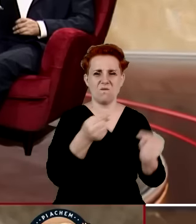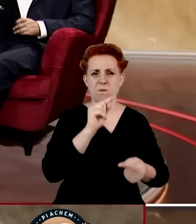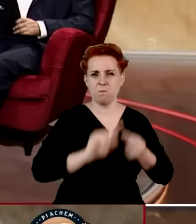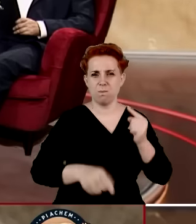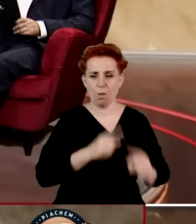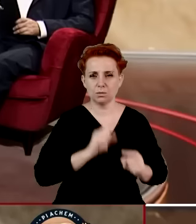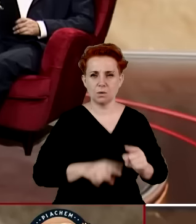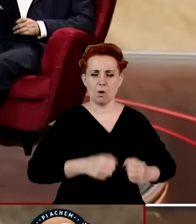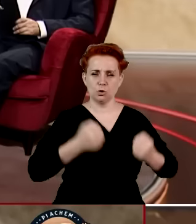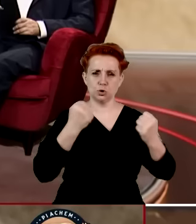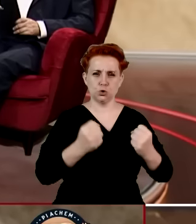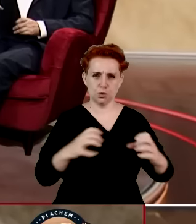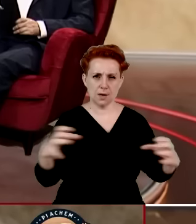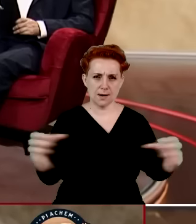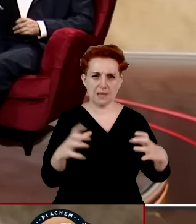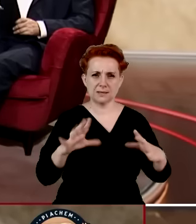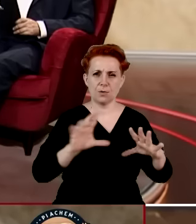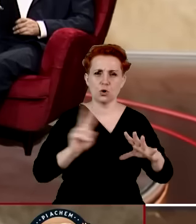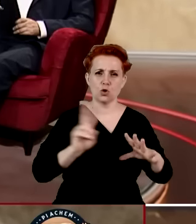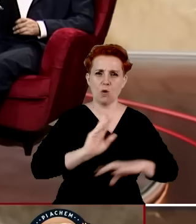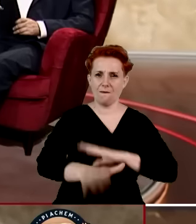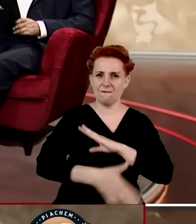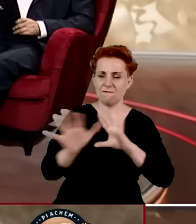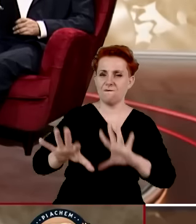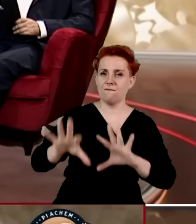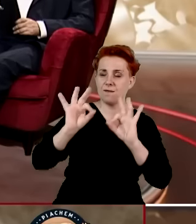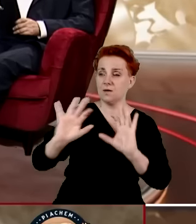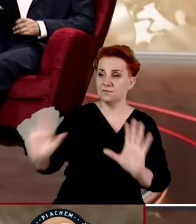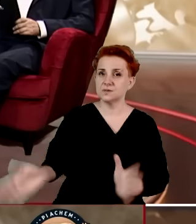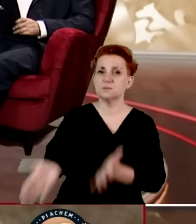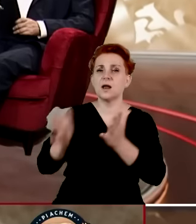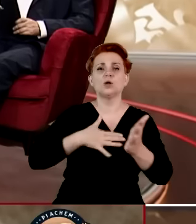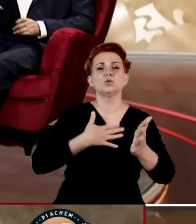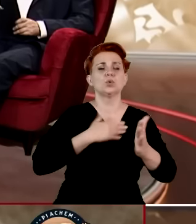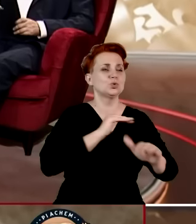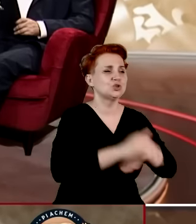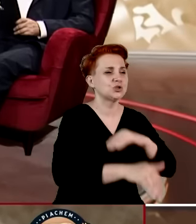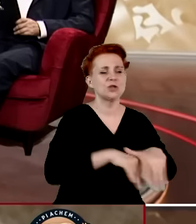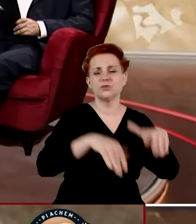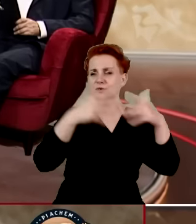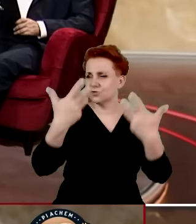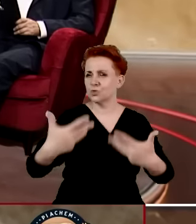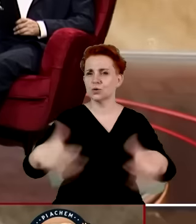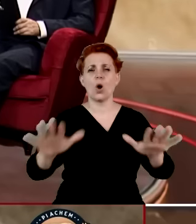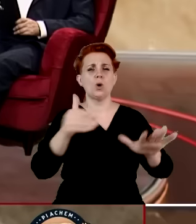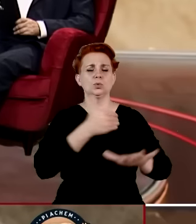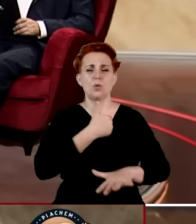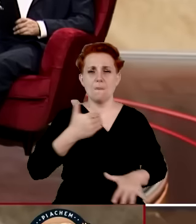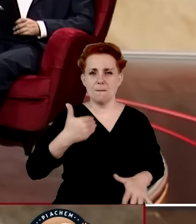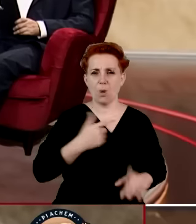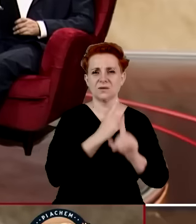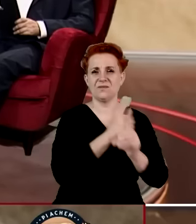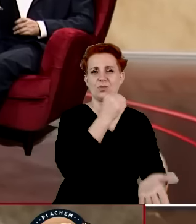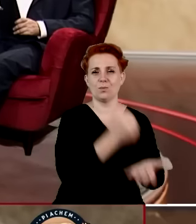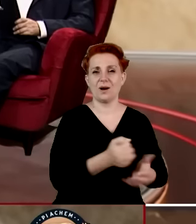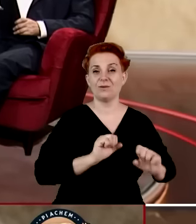których pan Romanowski nie ma tego immunitetu międzynarodowego i powinien iść do więzienia za też now po